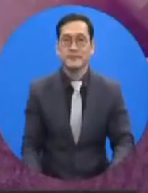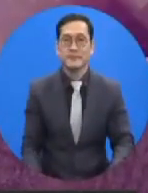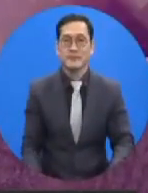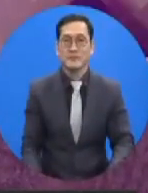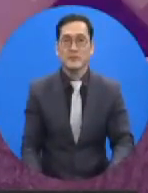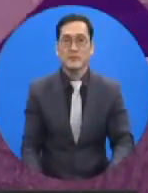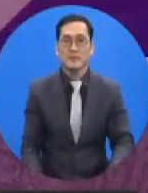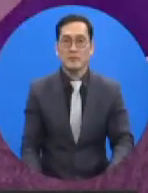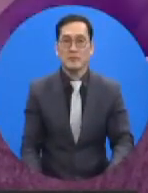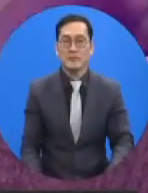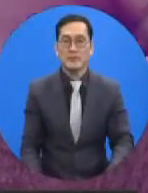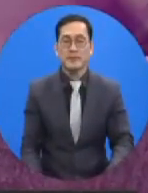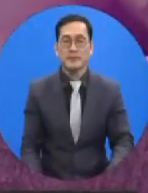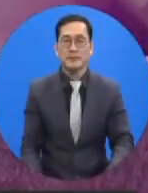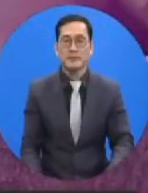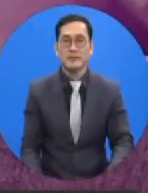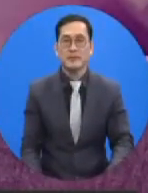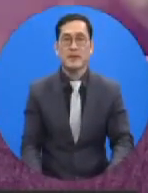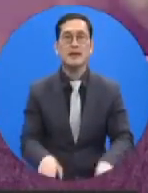움직임이 있습니다.